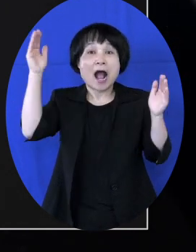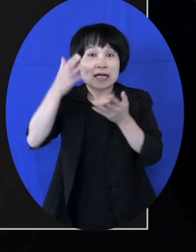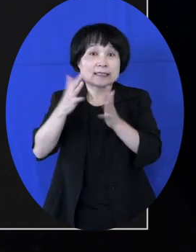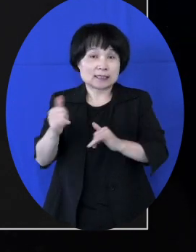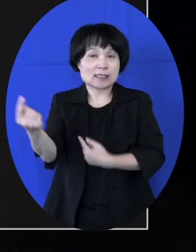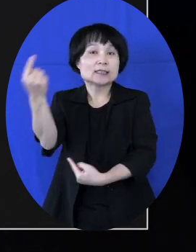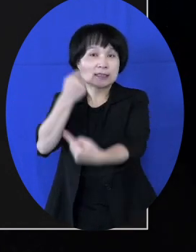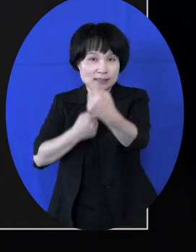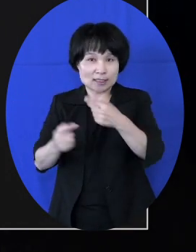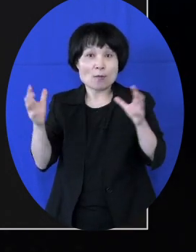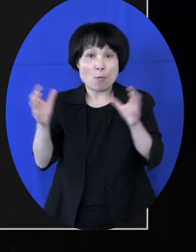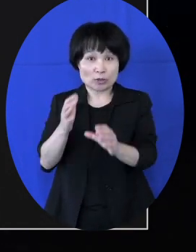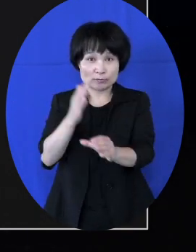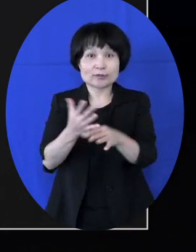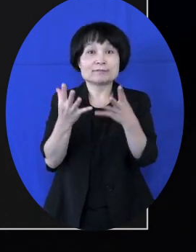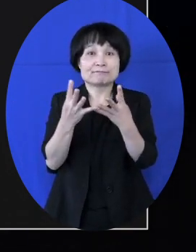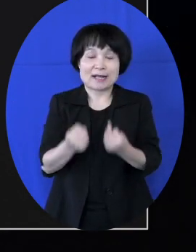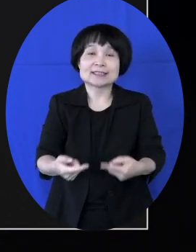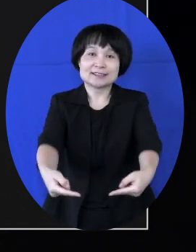참여 바랍니다.